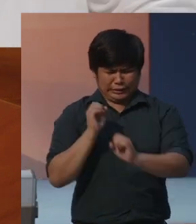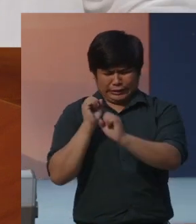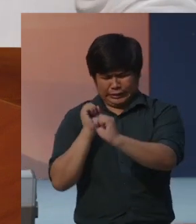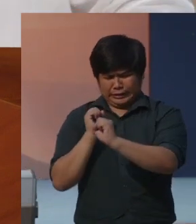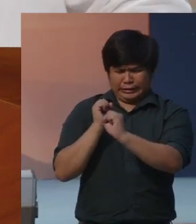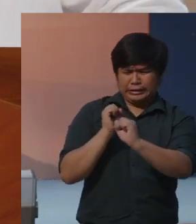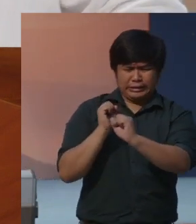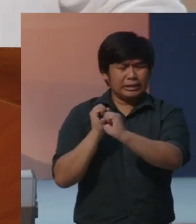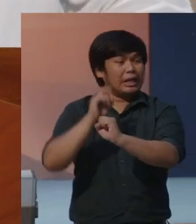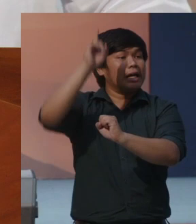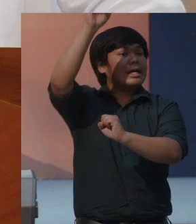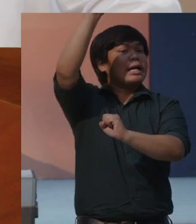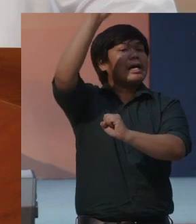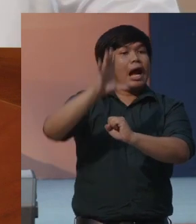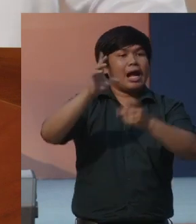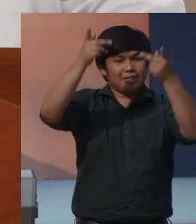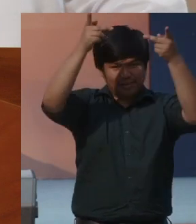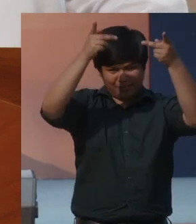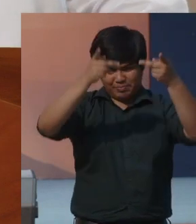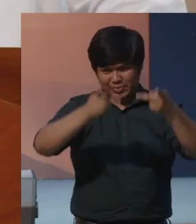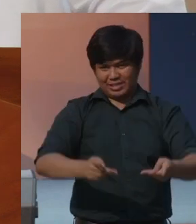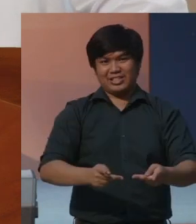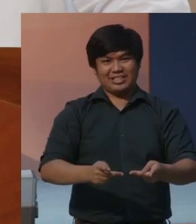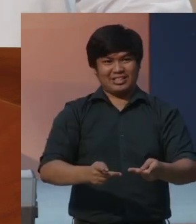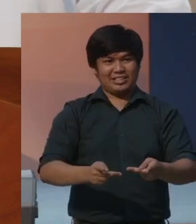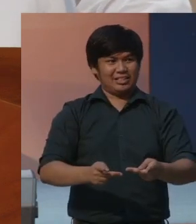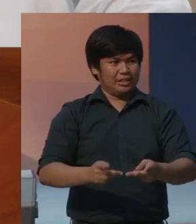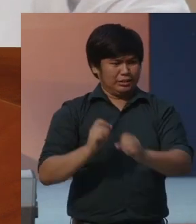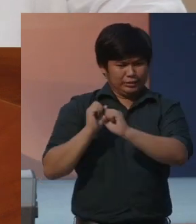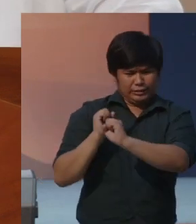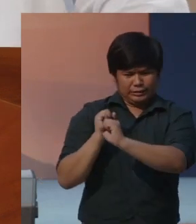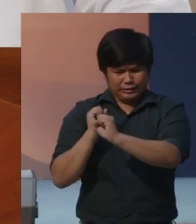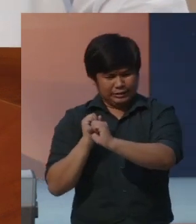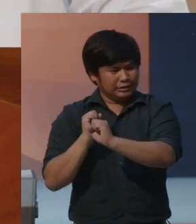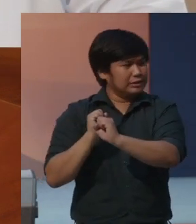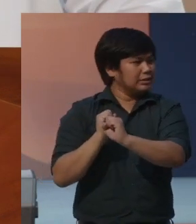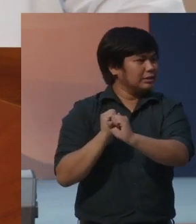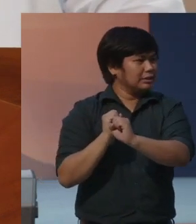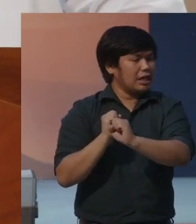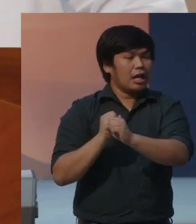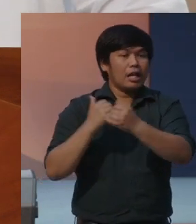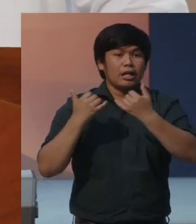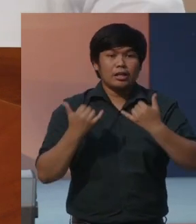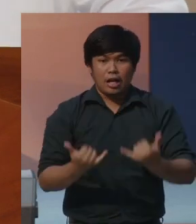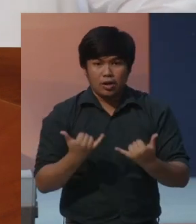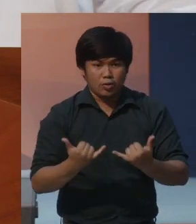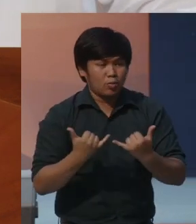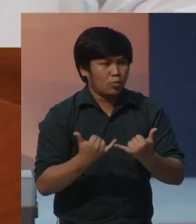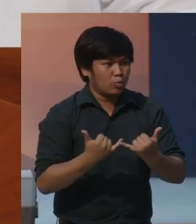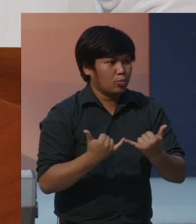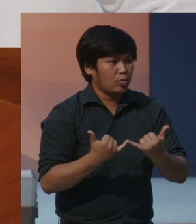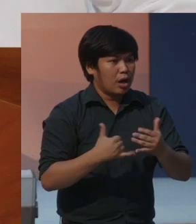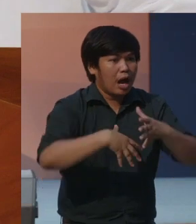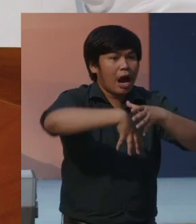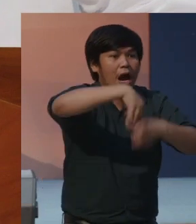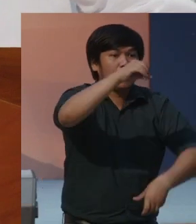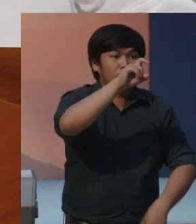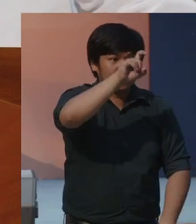ng Diyos. Ginamit nila ito kahit nung sila ay nasa ilang. Nung sila ay papalabas sa